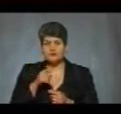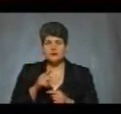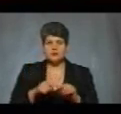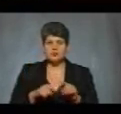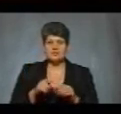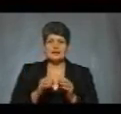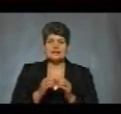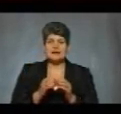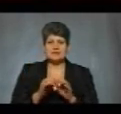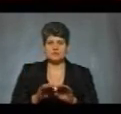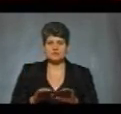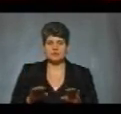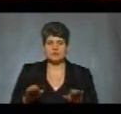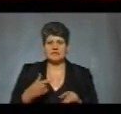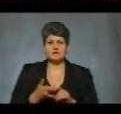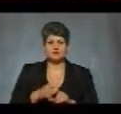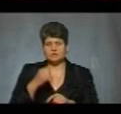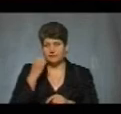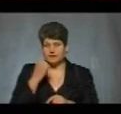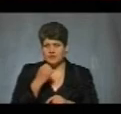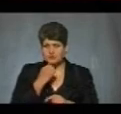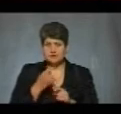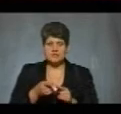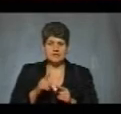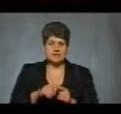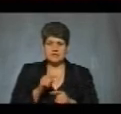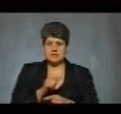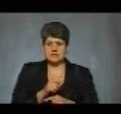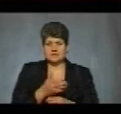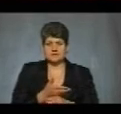родині 10 дітей. Я дуже вдячний цьому